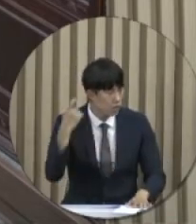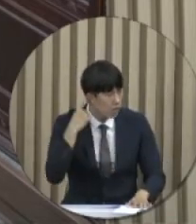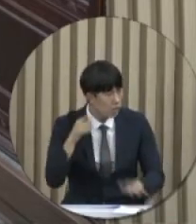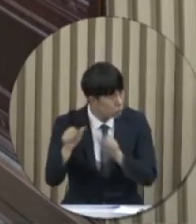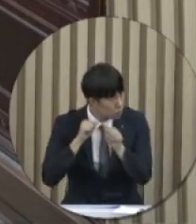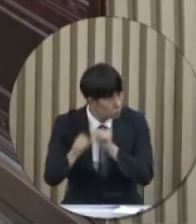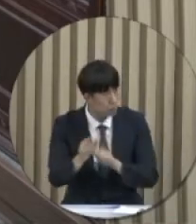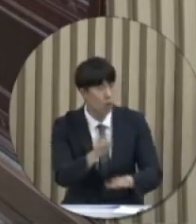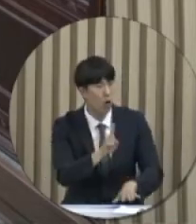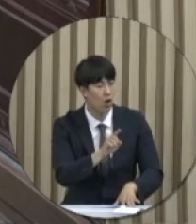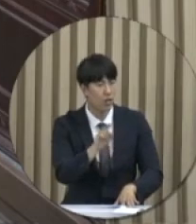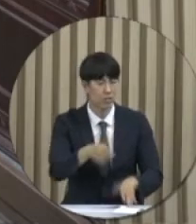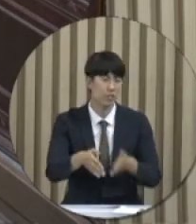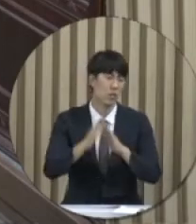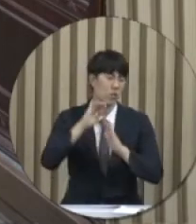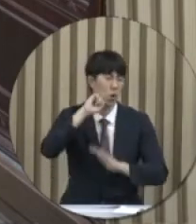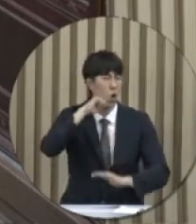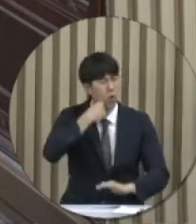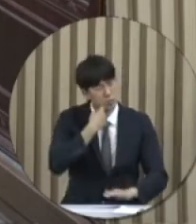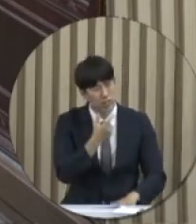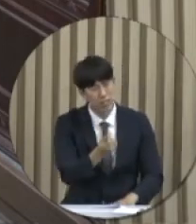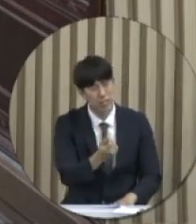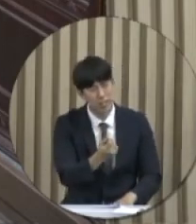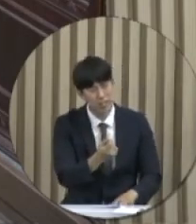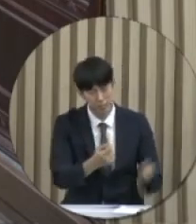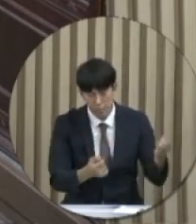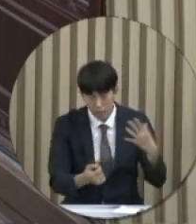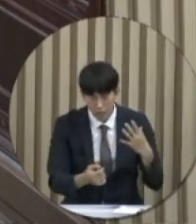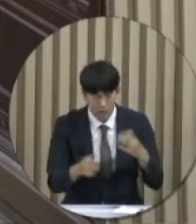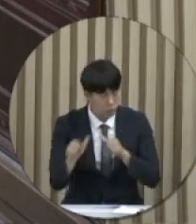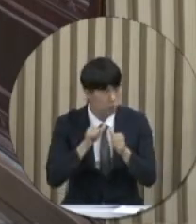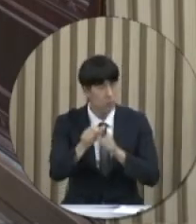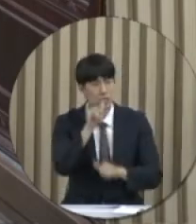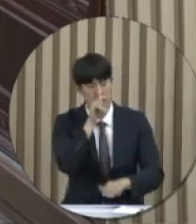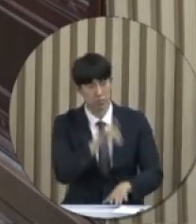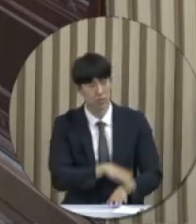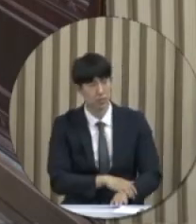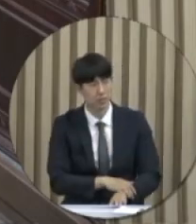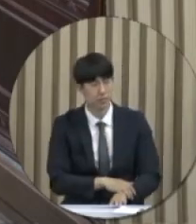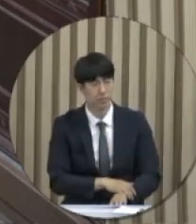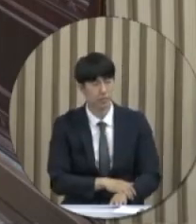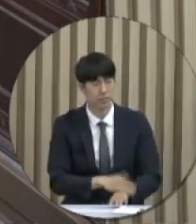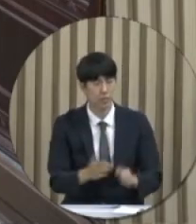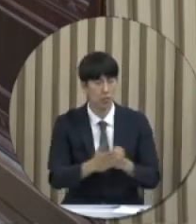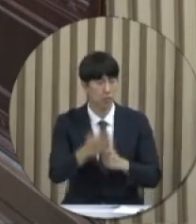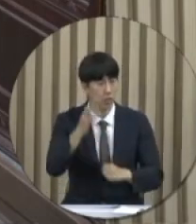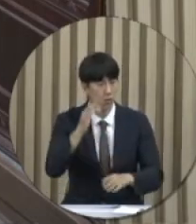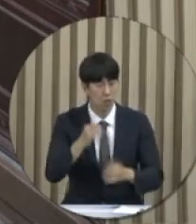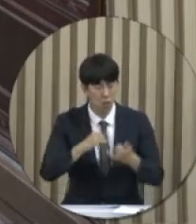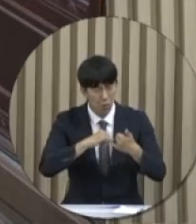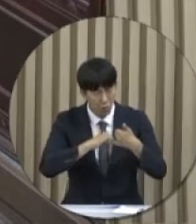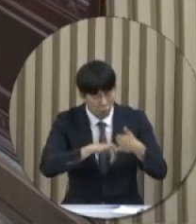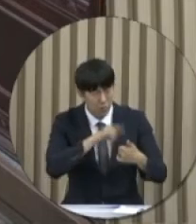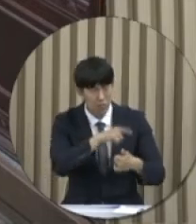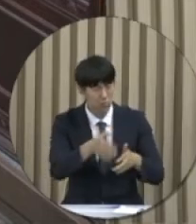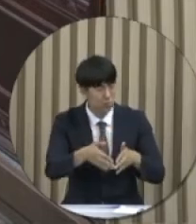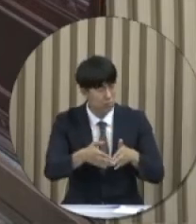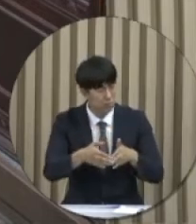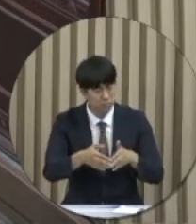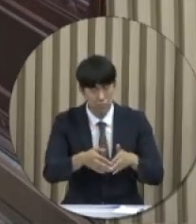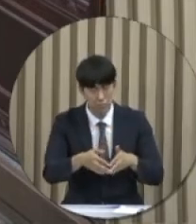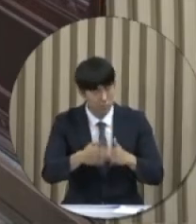메아리는 이게 설치가 어렵다. 이런 이야기였습니다. 그래서 꼭 이렇게까지 가야 되나 저는 이제 의구심이